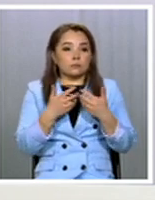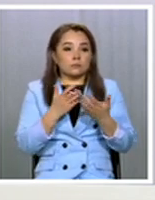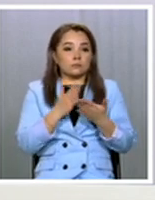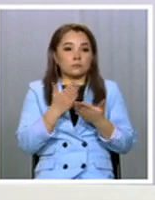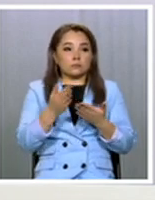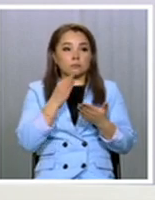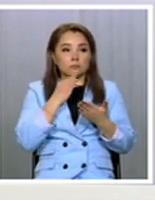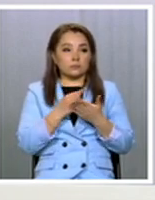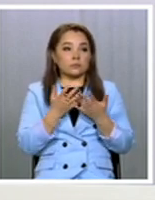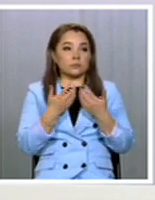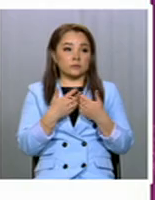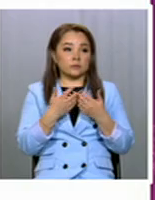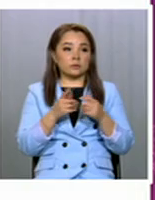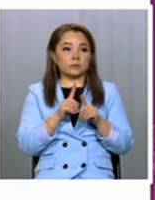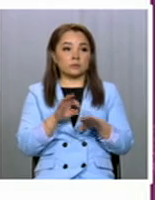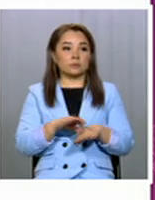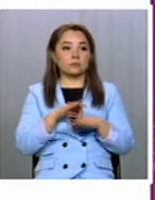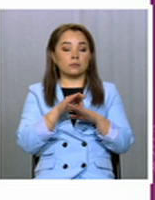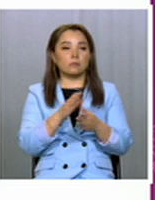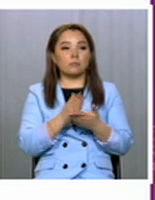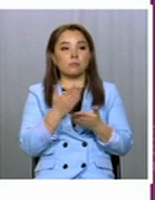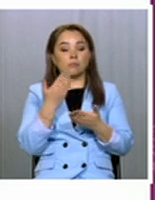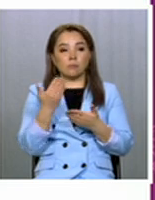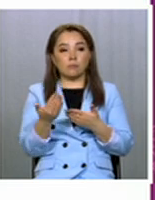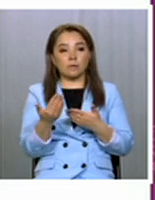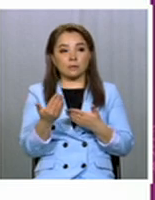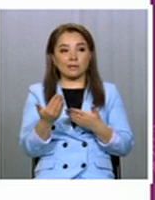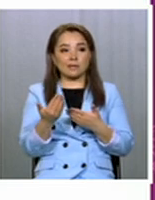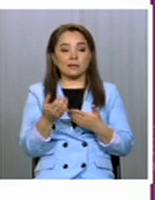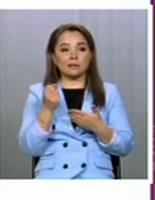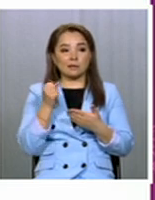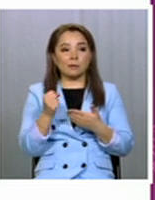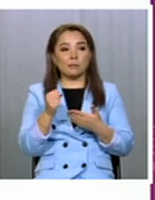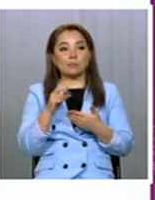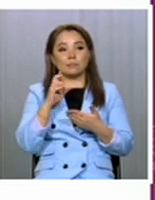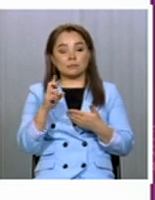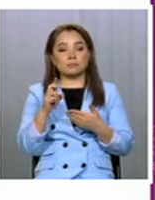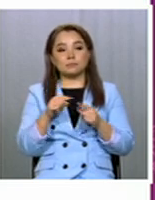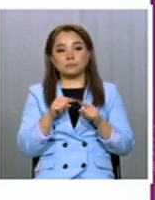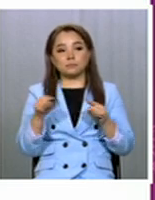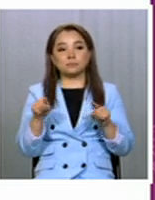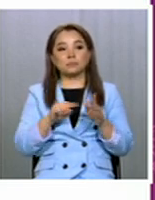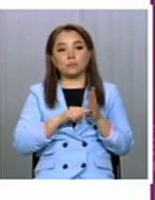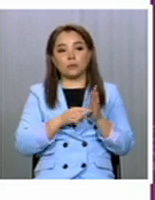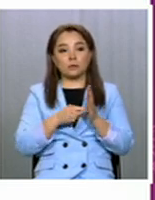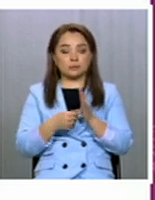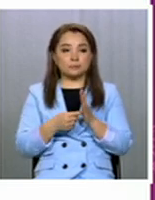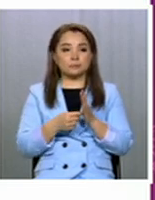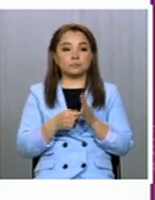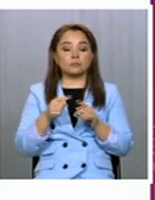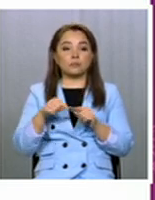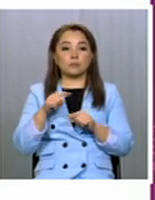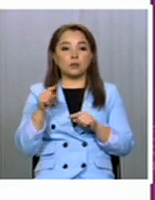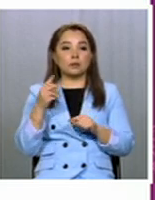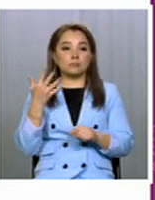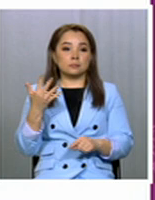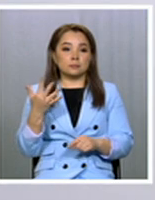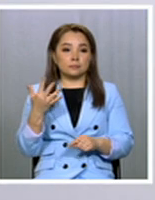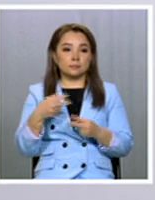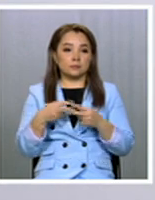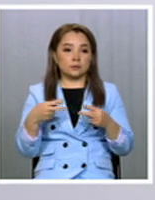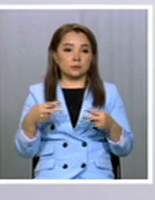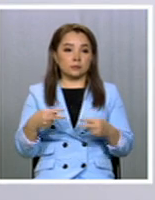және есептеулер жүргізетін болсақ, А және Б нүктелерінің ара қашықтығы түбір астында 5-ге